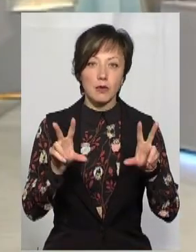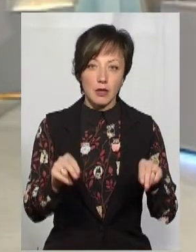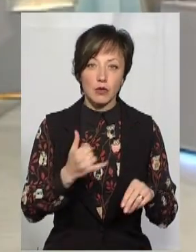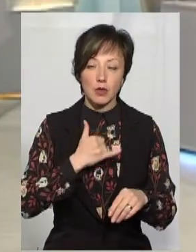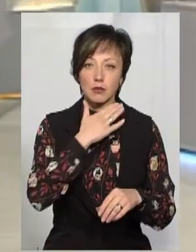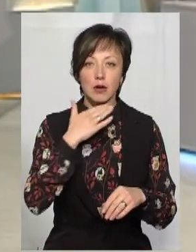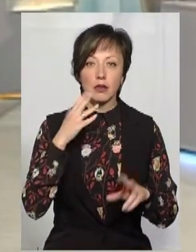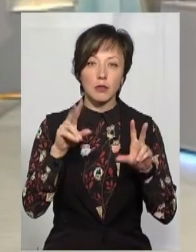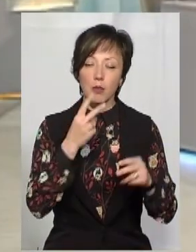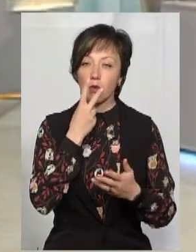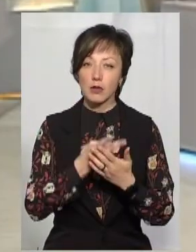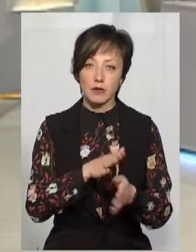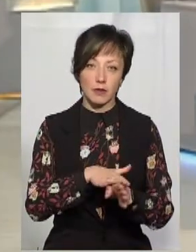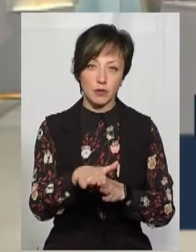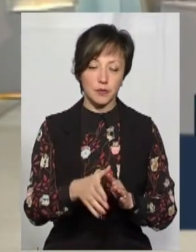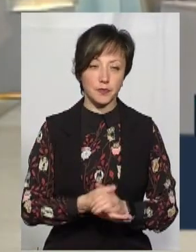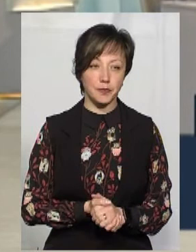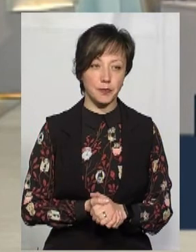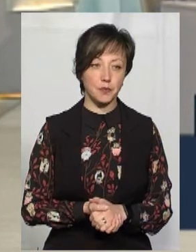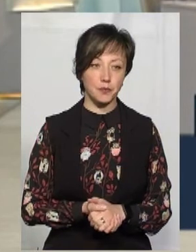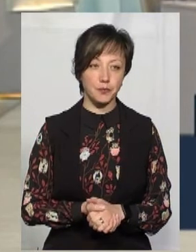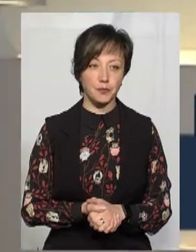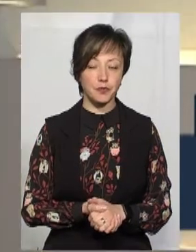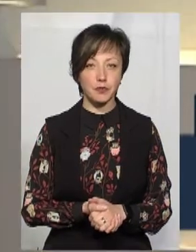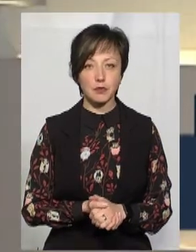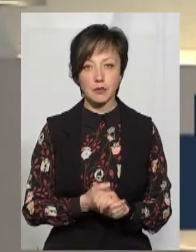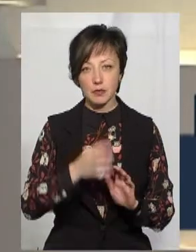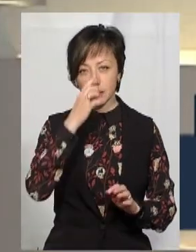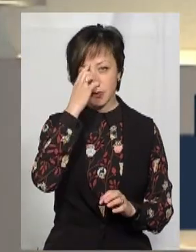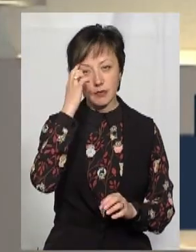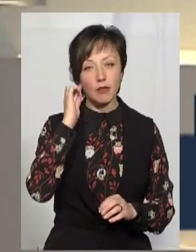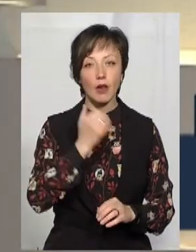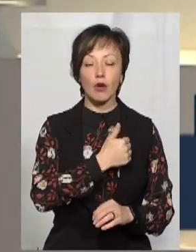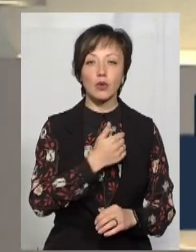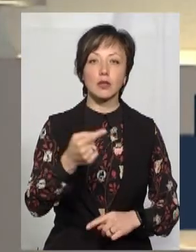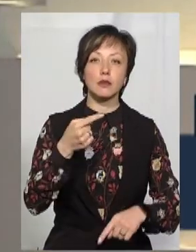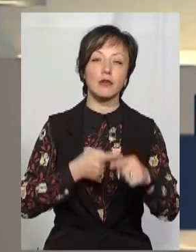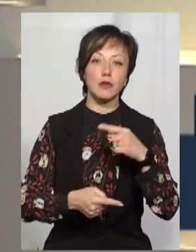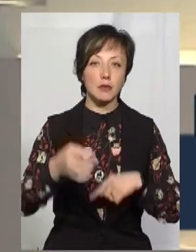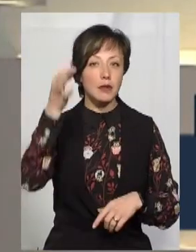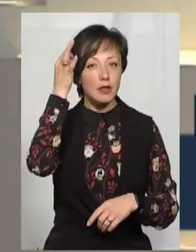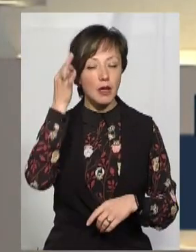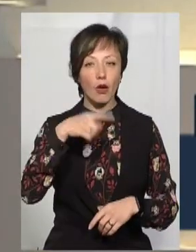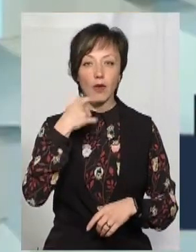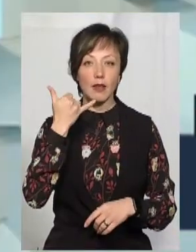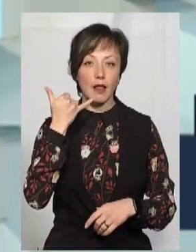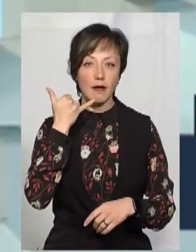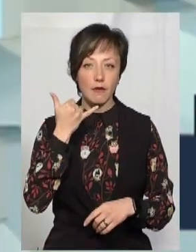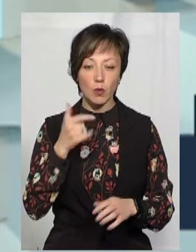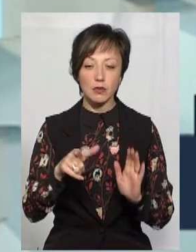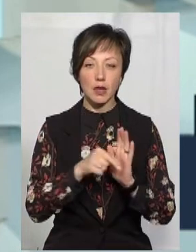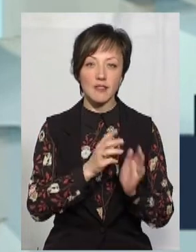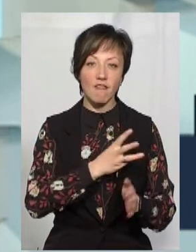багато є обіцянок. Подивимося, як вона буде дотримана. Хотілося от повернутися, пригадалася, про що говорили телефоном із